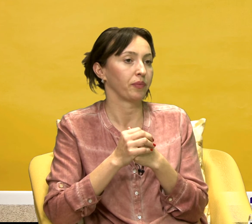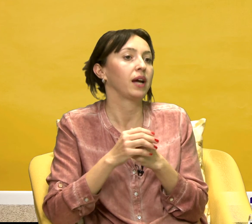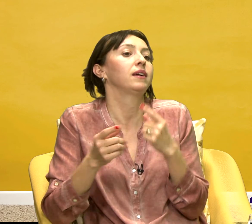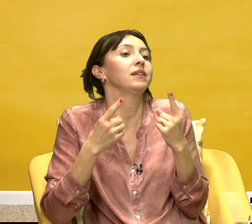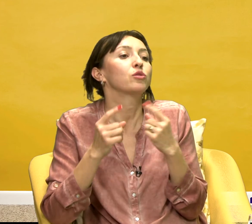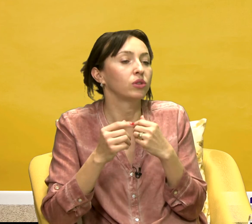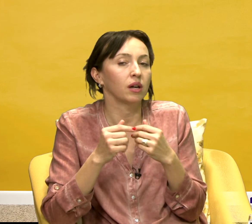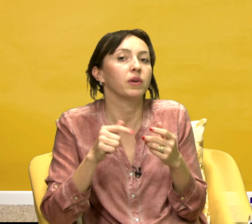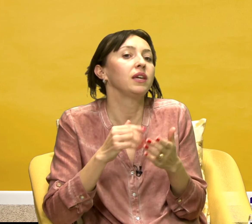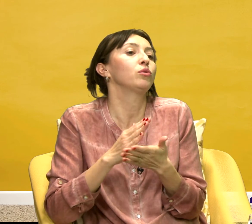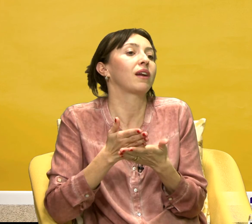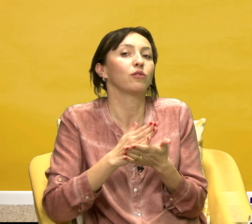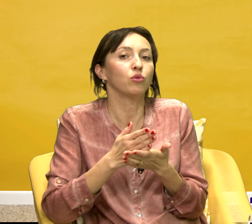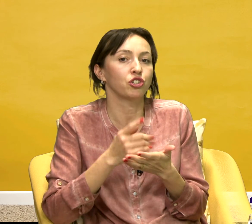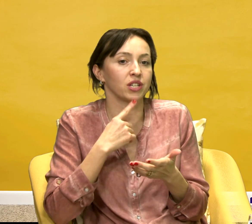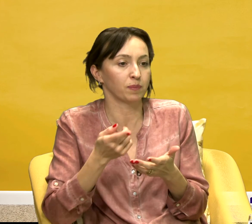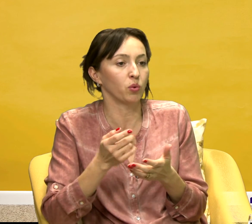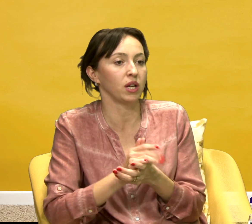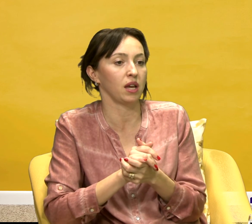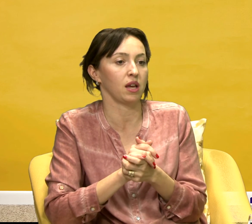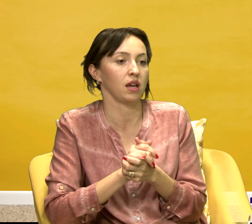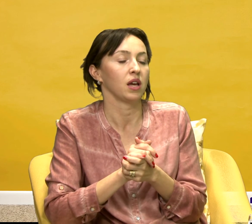discutăm. Adică discutăm. Eu traduc